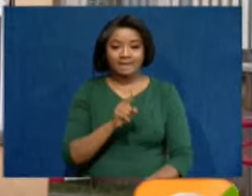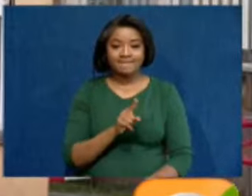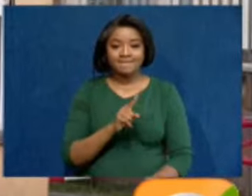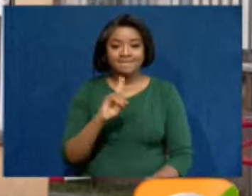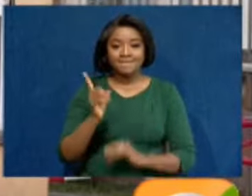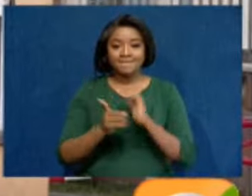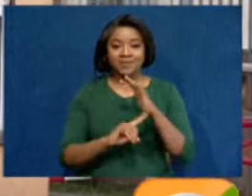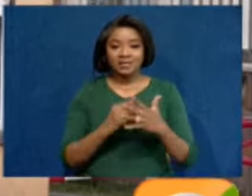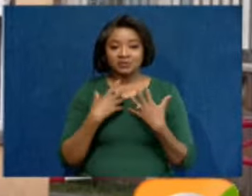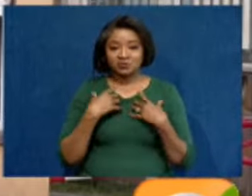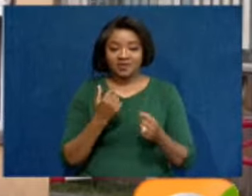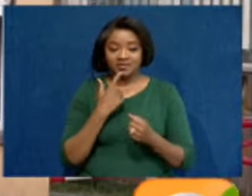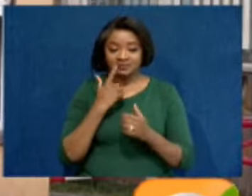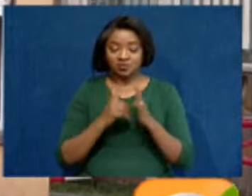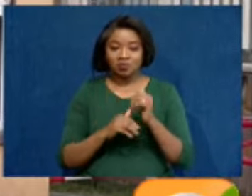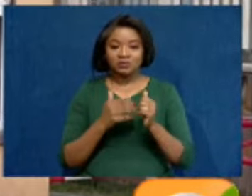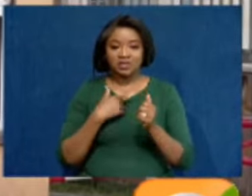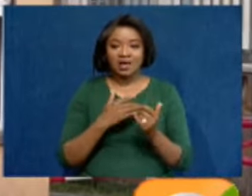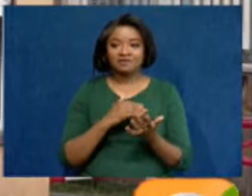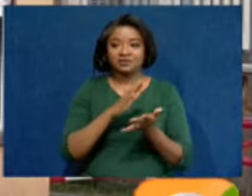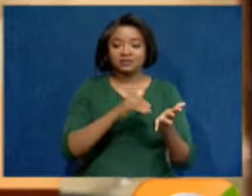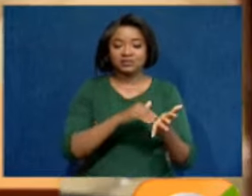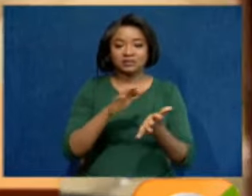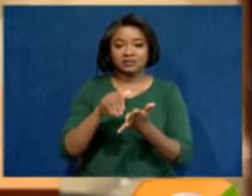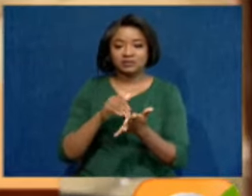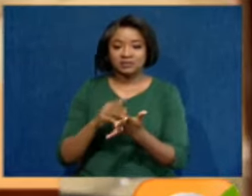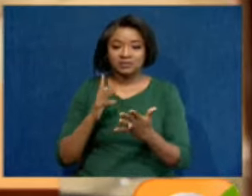imeweka mikakati kwenye vituo vya kuingia nchini.